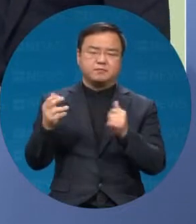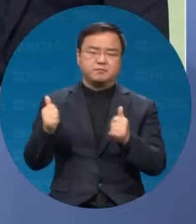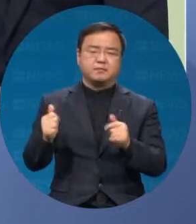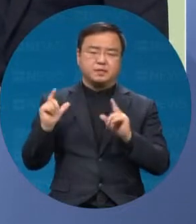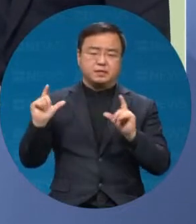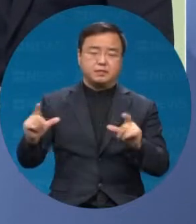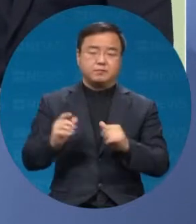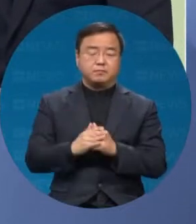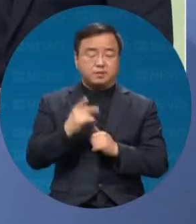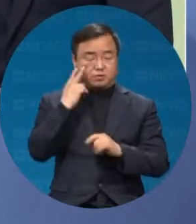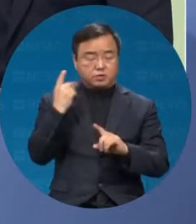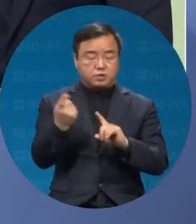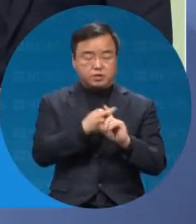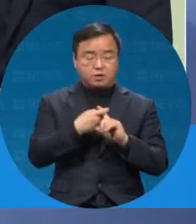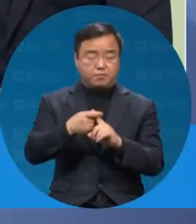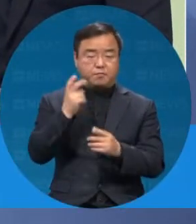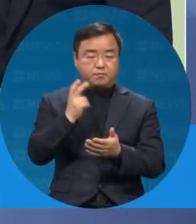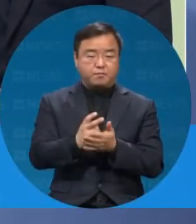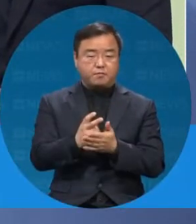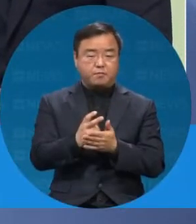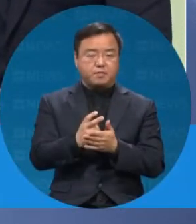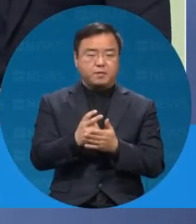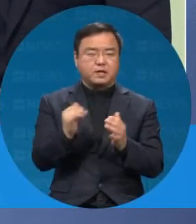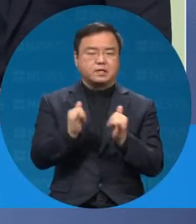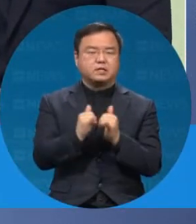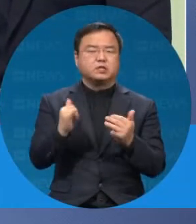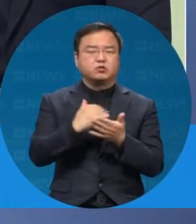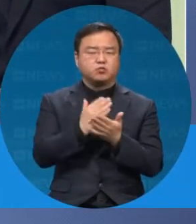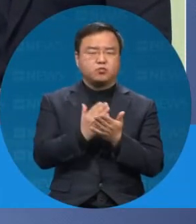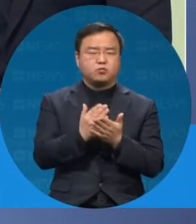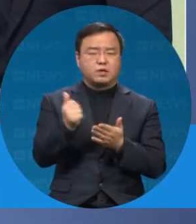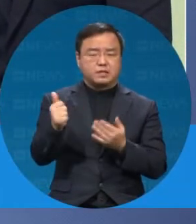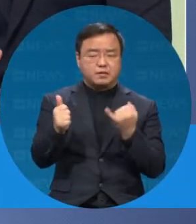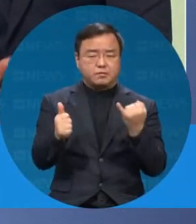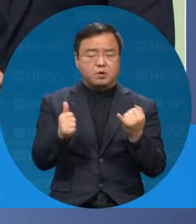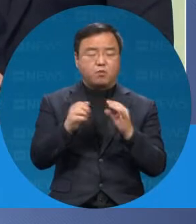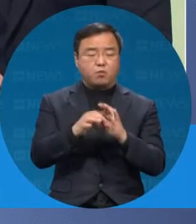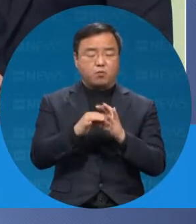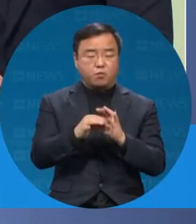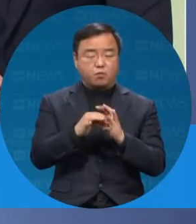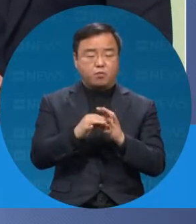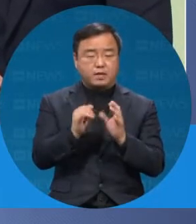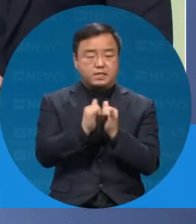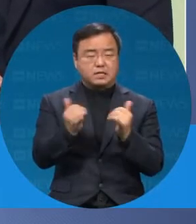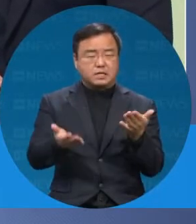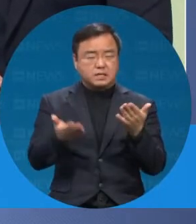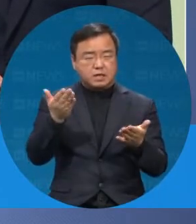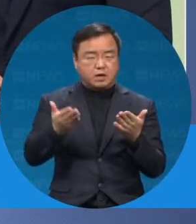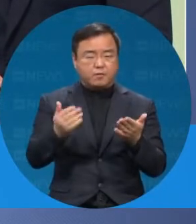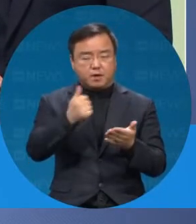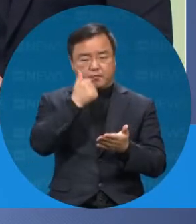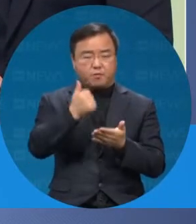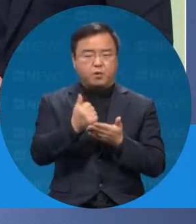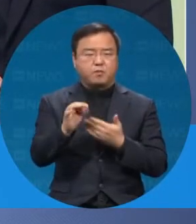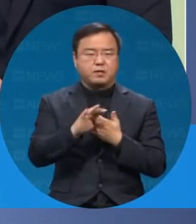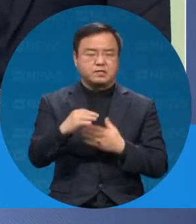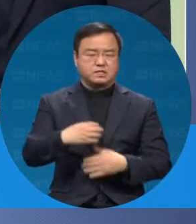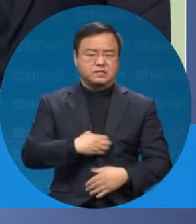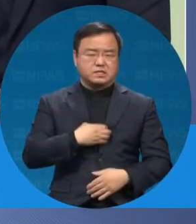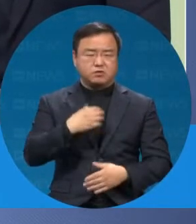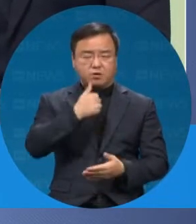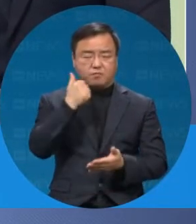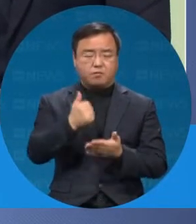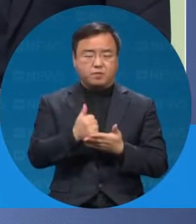미국 연 방법은 인종과 성별 등을 이유로 인권을 침해하는 범죄를 저지를 경우 증오 범죄 로 간주 에 가중처벌